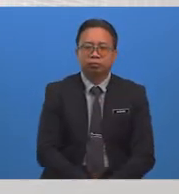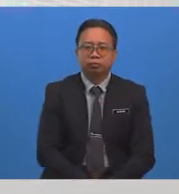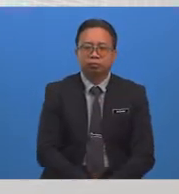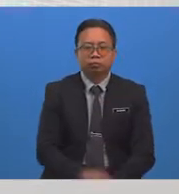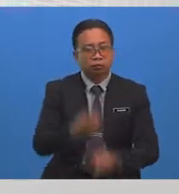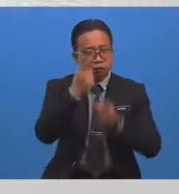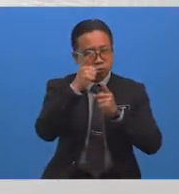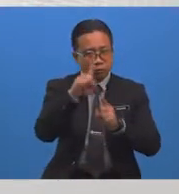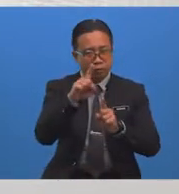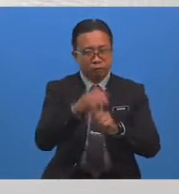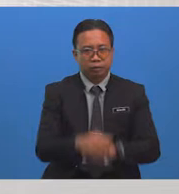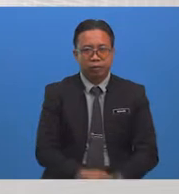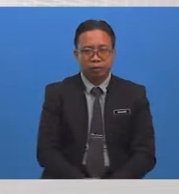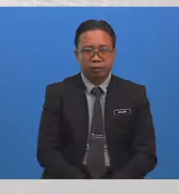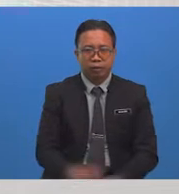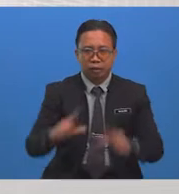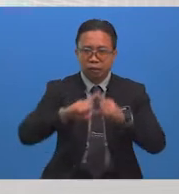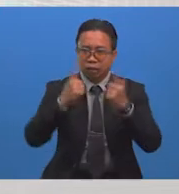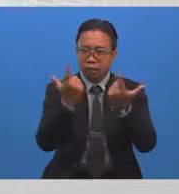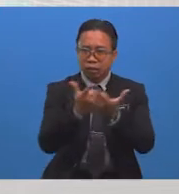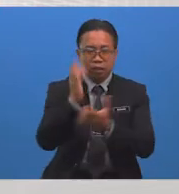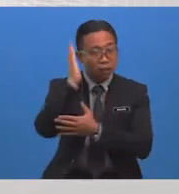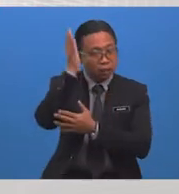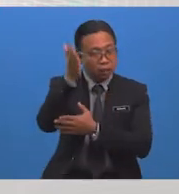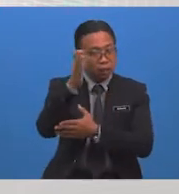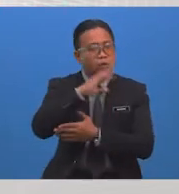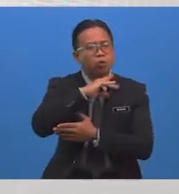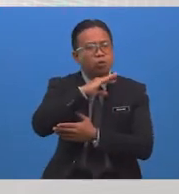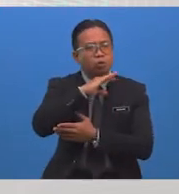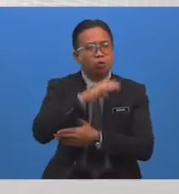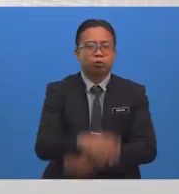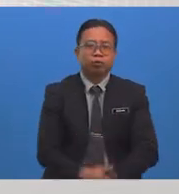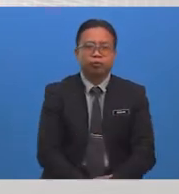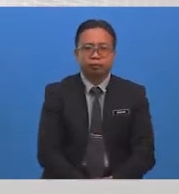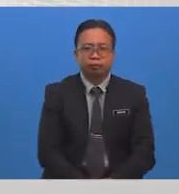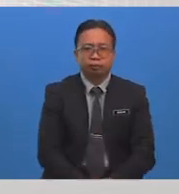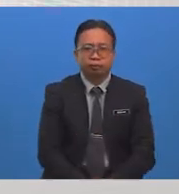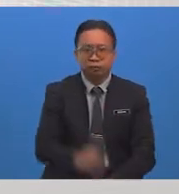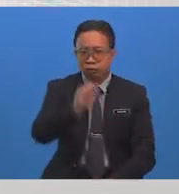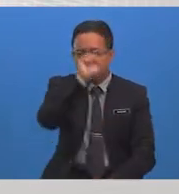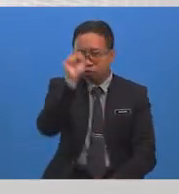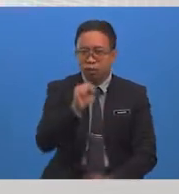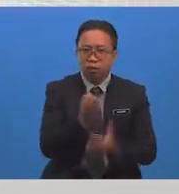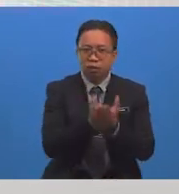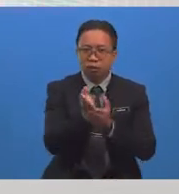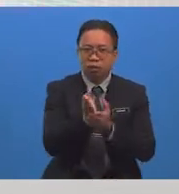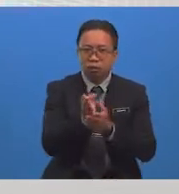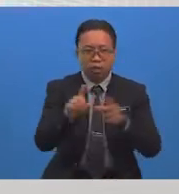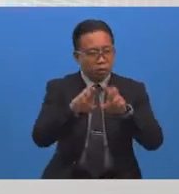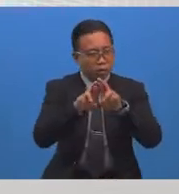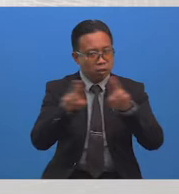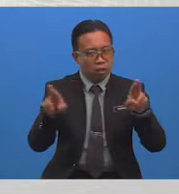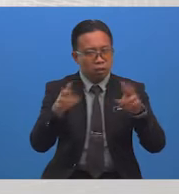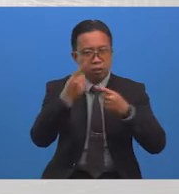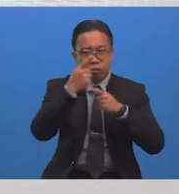jawabannya kelak akan menjadi kotor seorang seterusnya gariskan